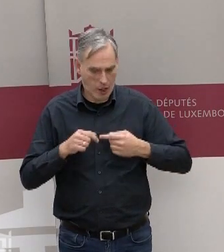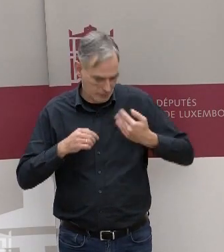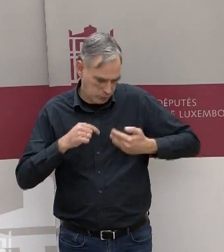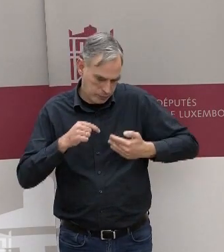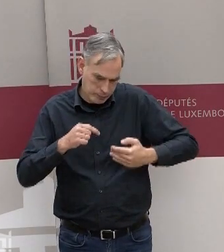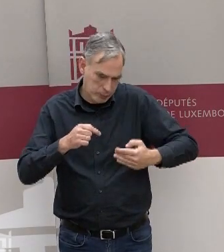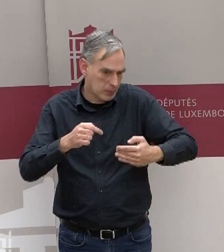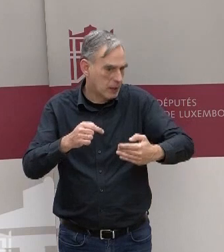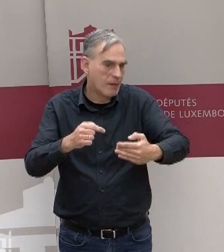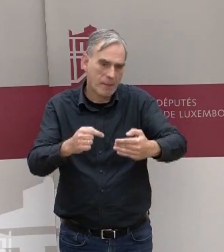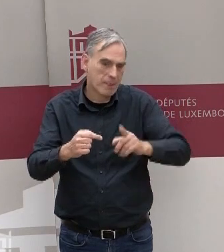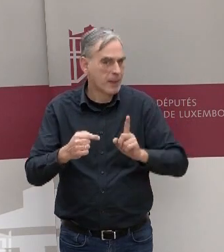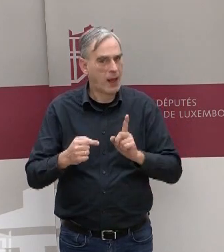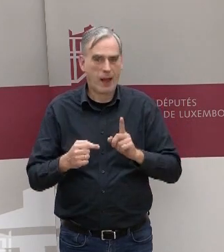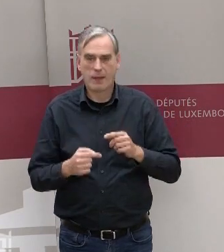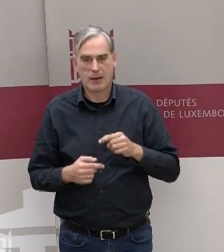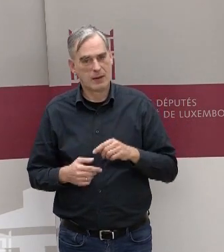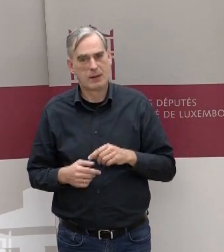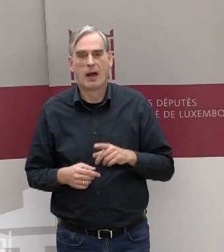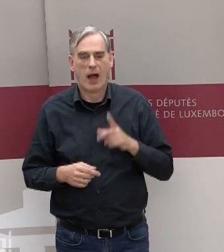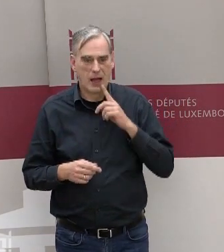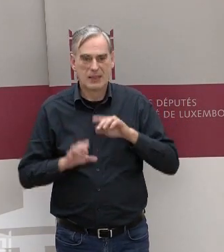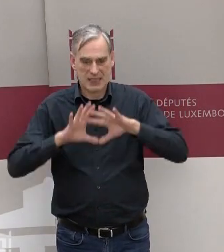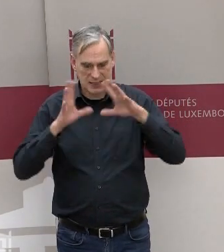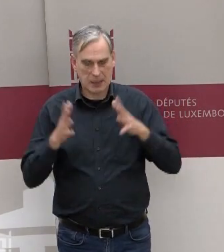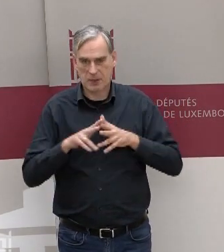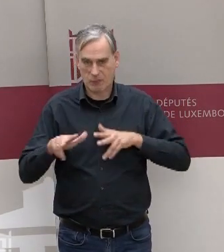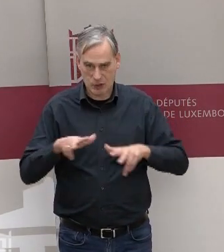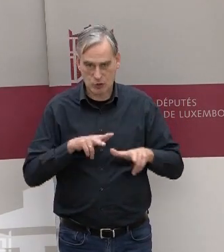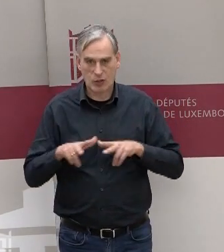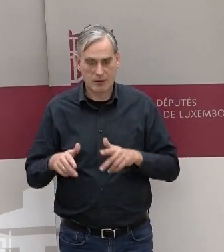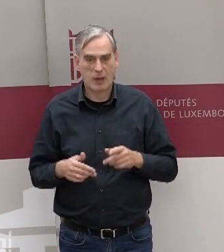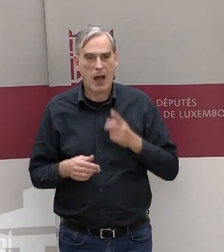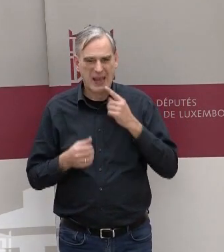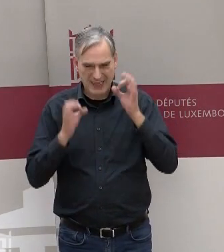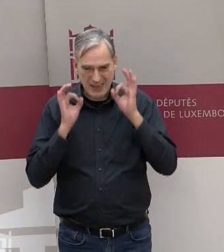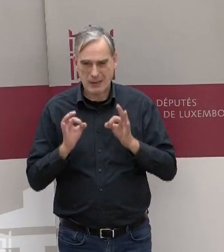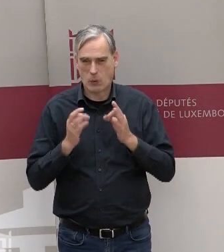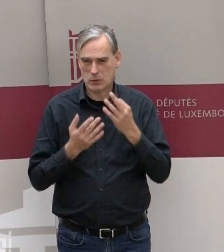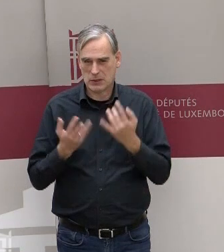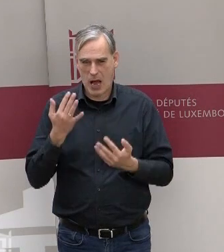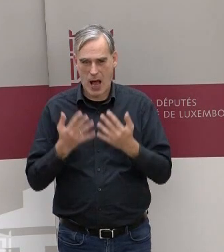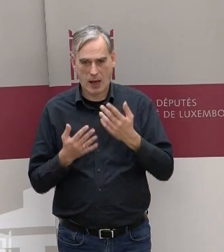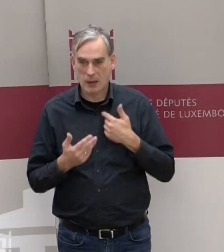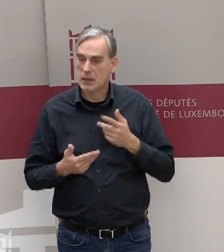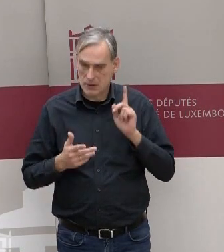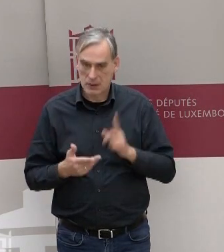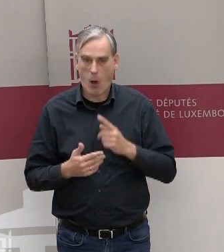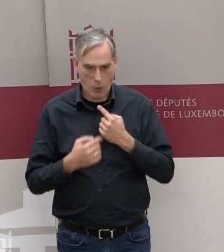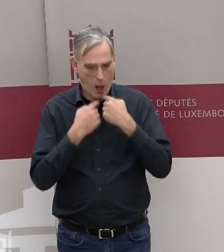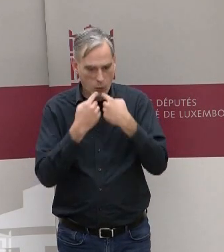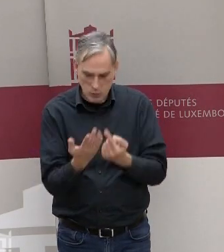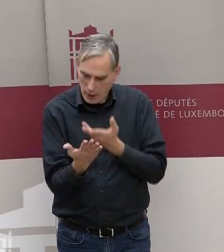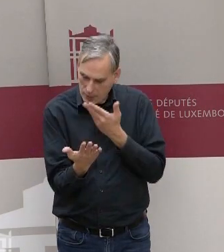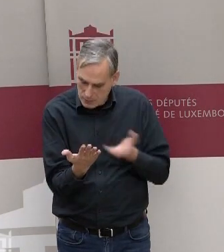per contra, das absolut zu erlernen, schwätzen, auch eine Geschichte für sich. Wir sind noch nicht